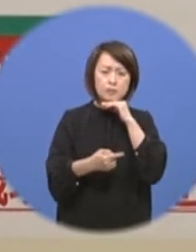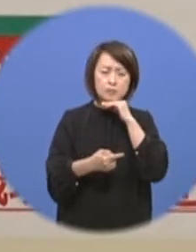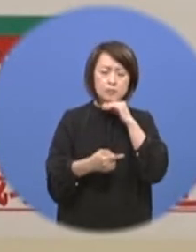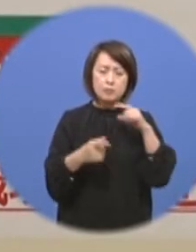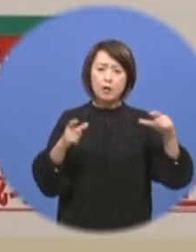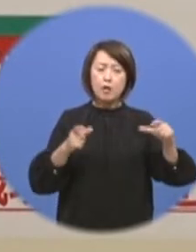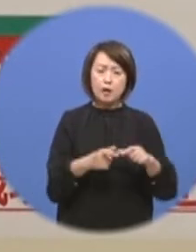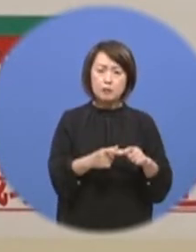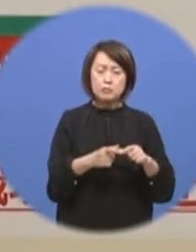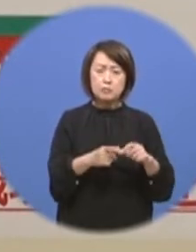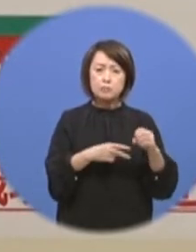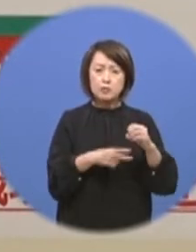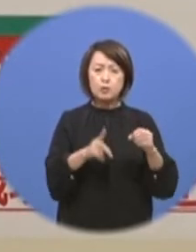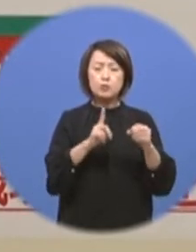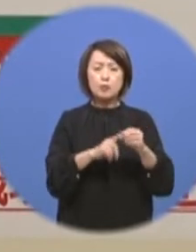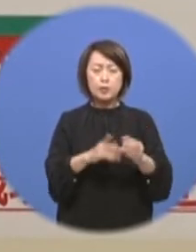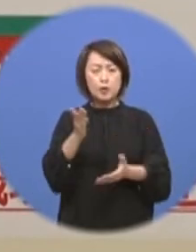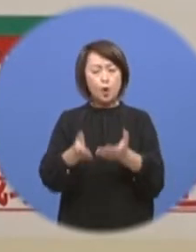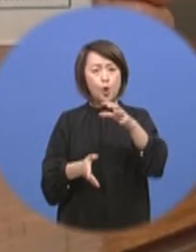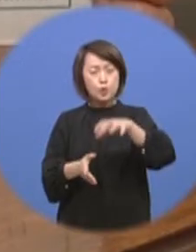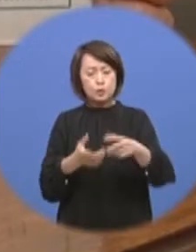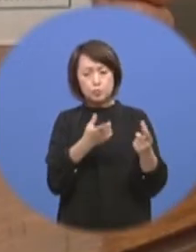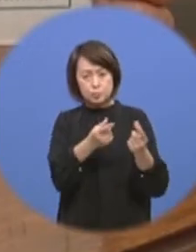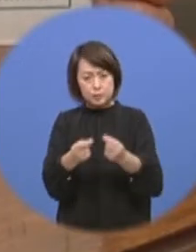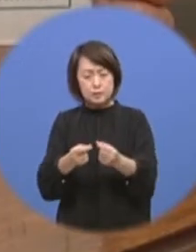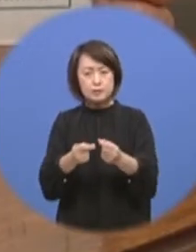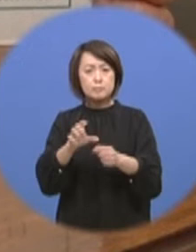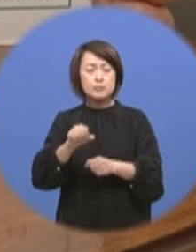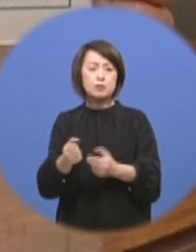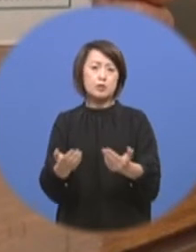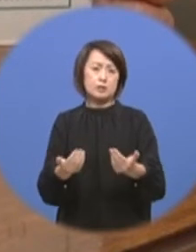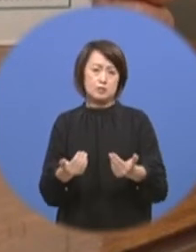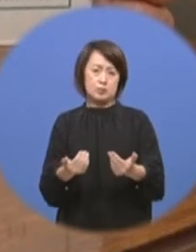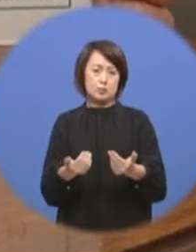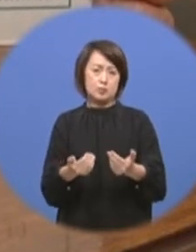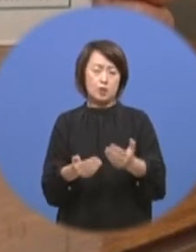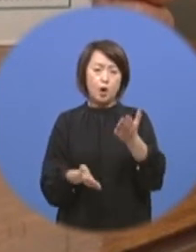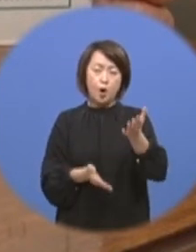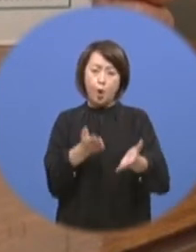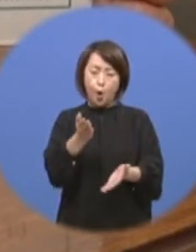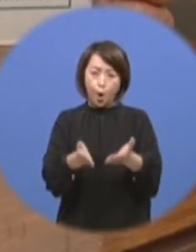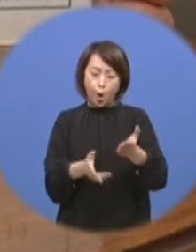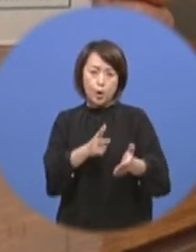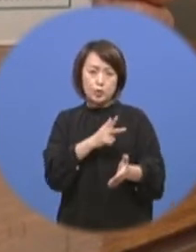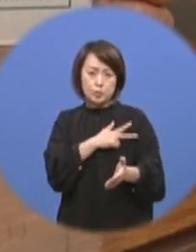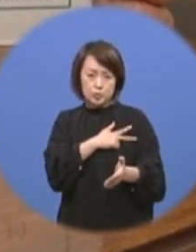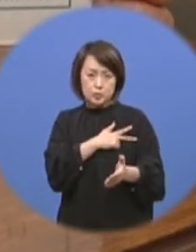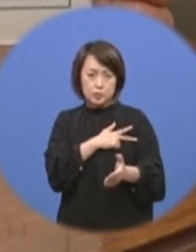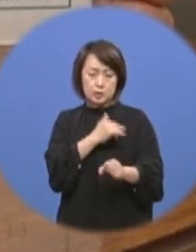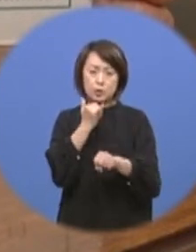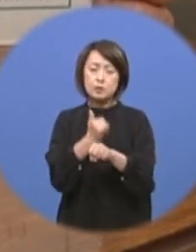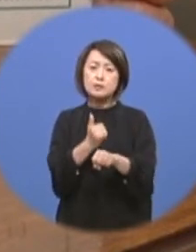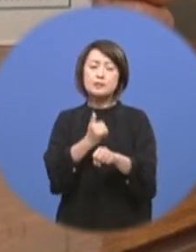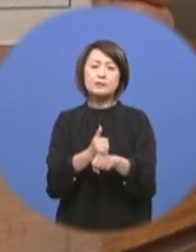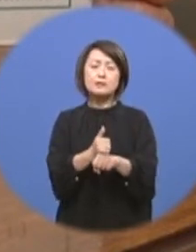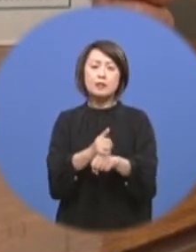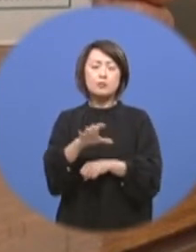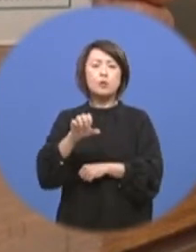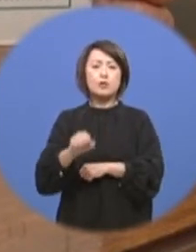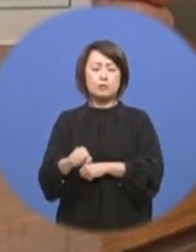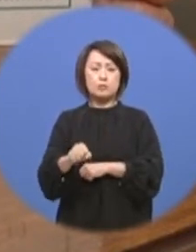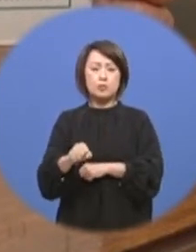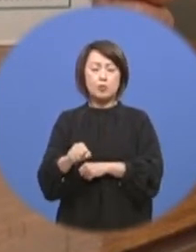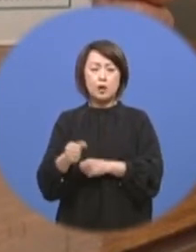が確保するということも台座というふうに思います特に保育人材の定着支援というのは神キーとしてですね